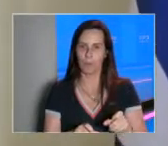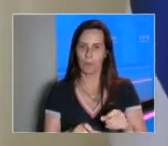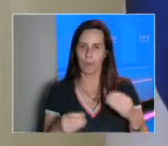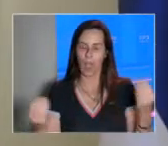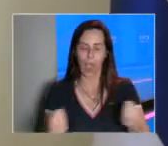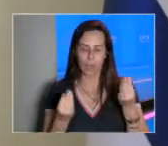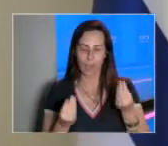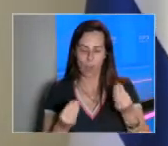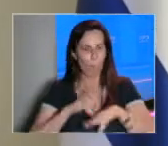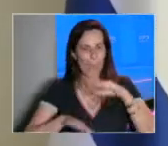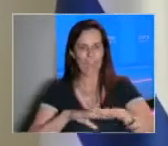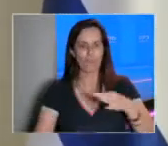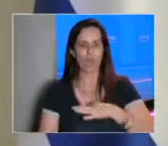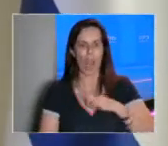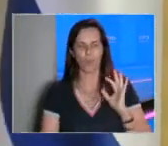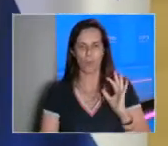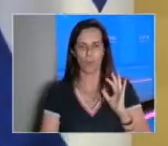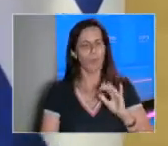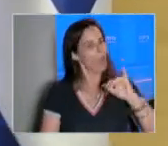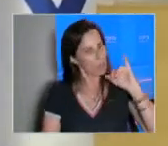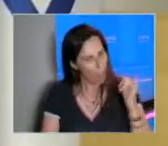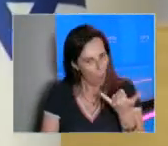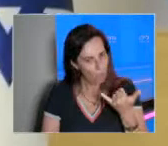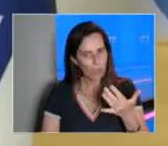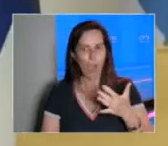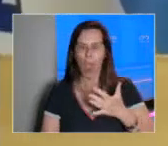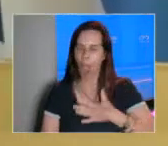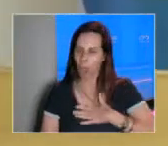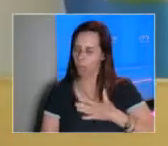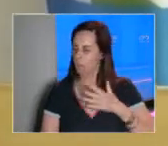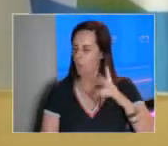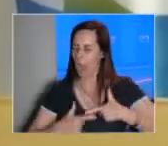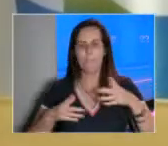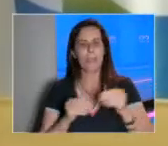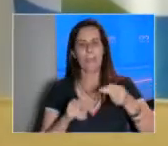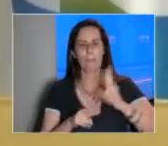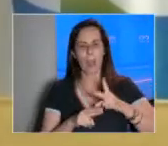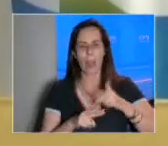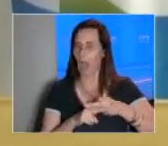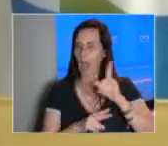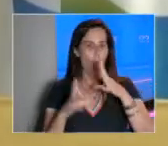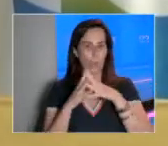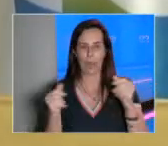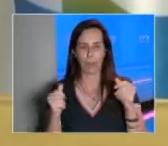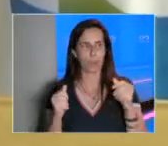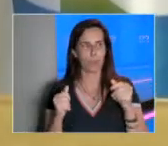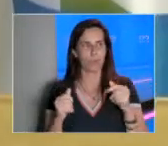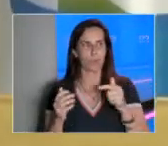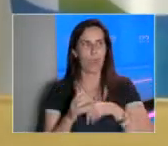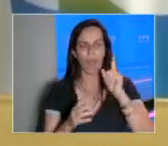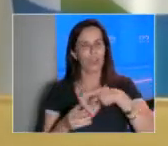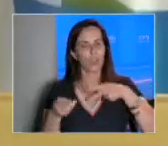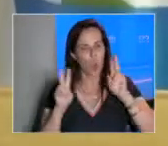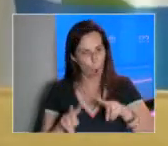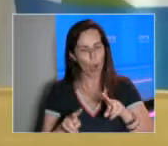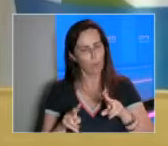הדבר הוא בידינו. נכון, אנחנו חיים עם המחלה. המחלה לא נעלמה. אבל אנחנו